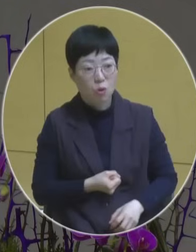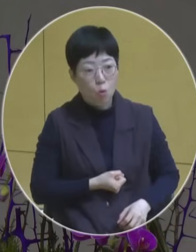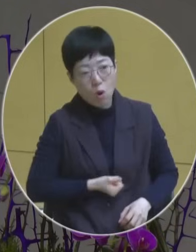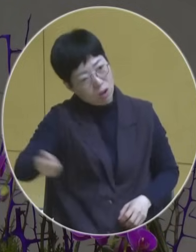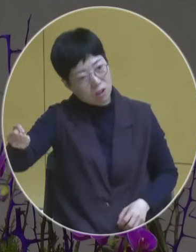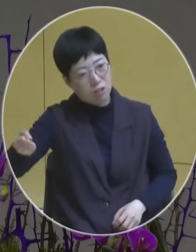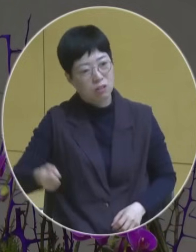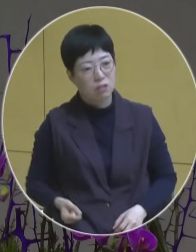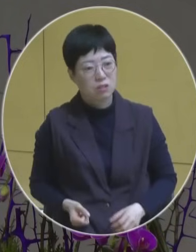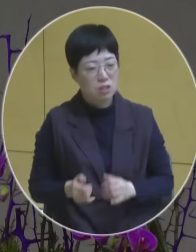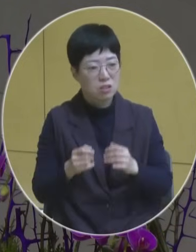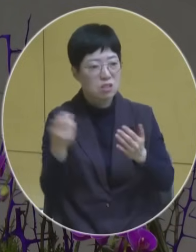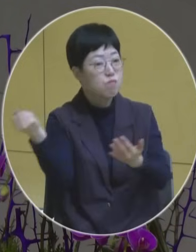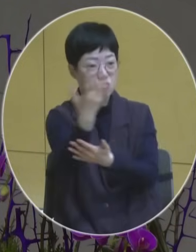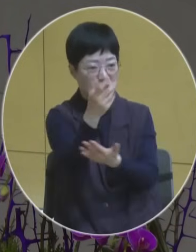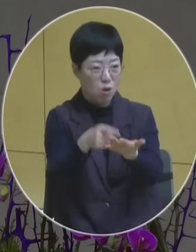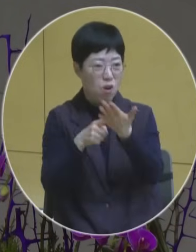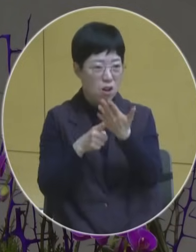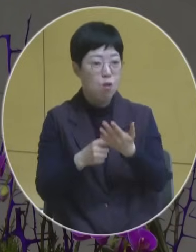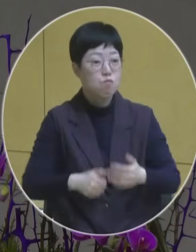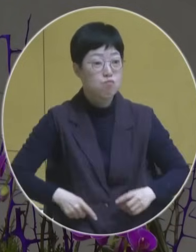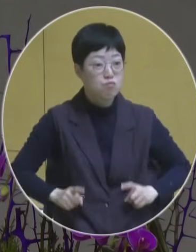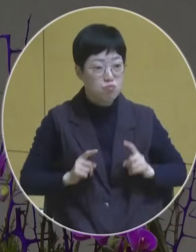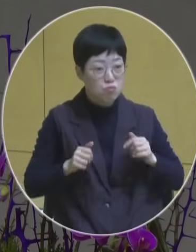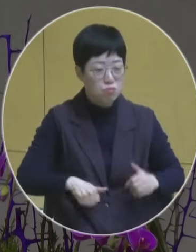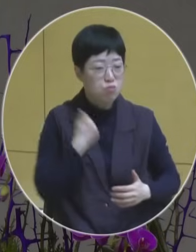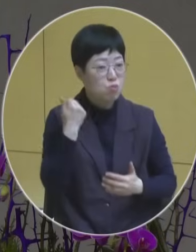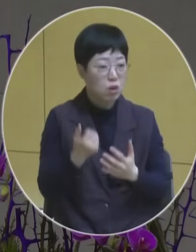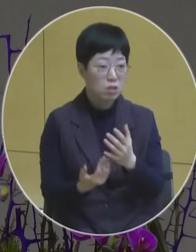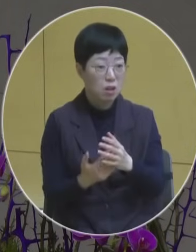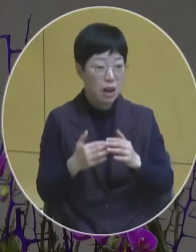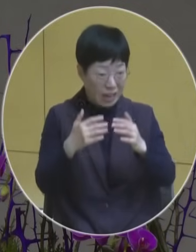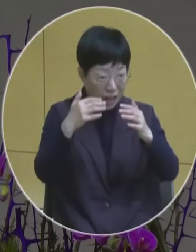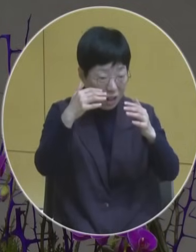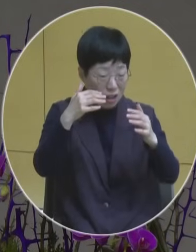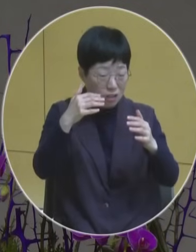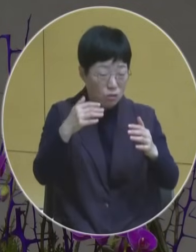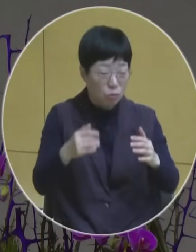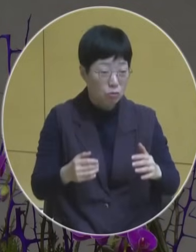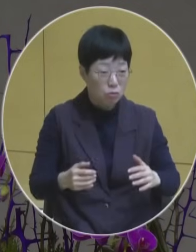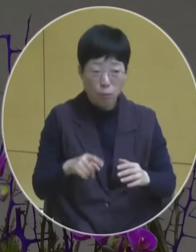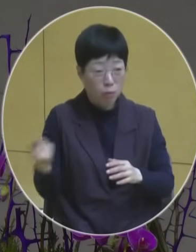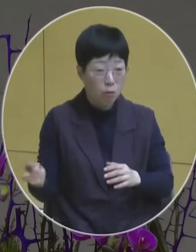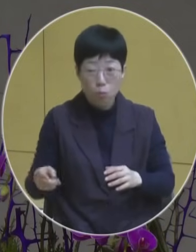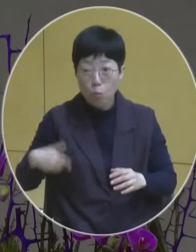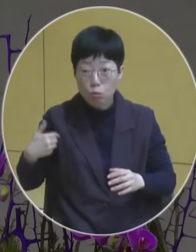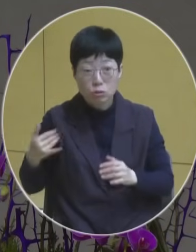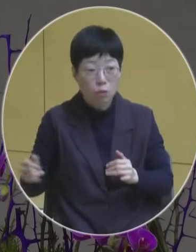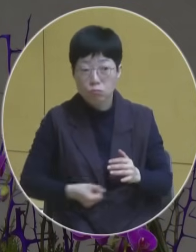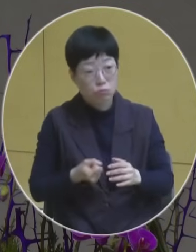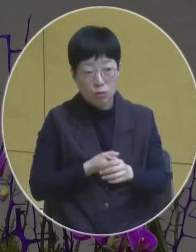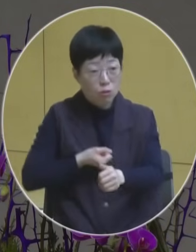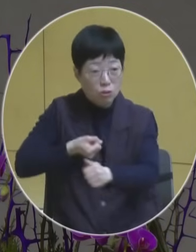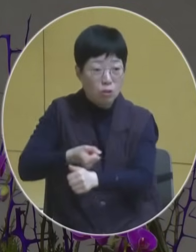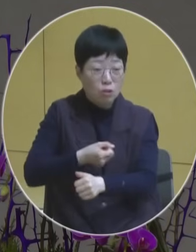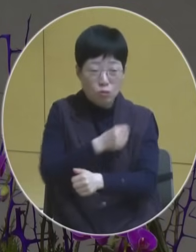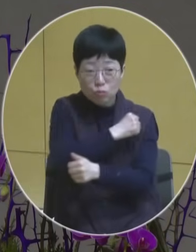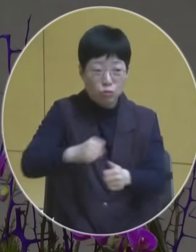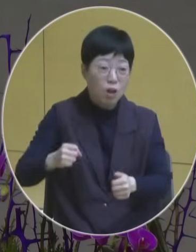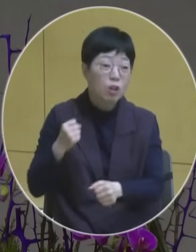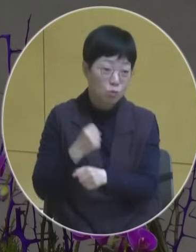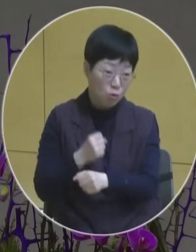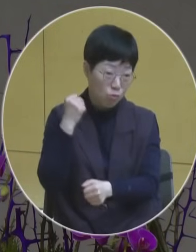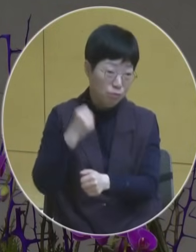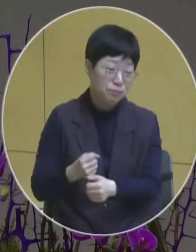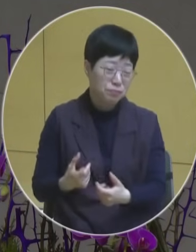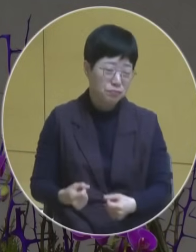문제가 일어나는 거예요. 신문에 나는 거 아니에요. 분노가 자라요. 다른 것이 자라게 돼 있는 거예요. 우리 속에 성장하게